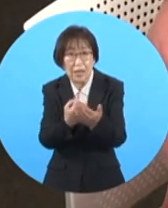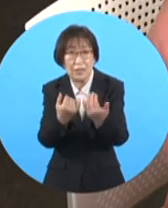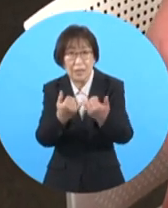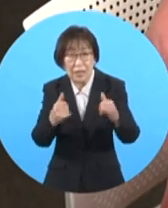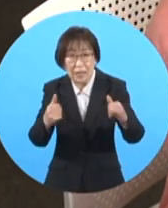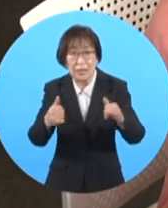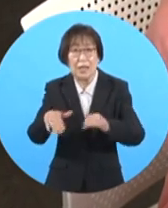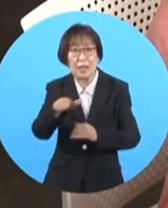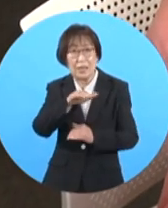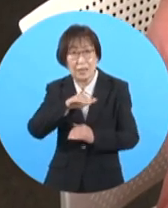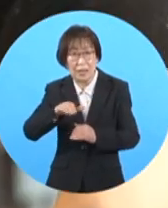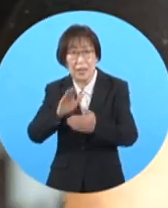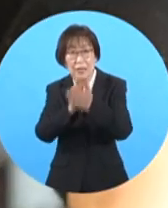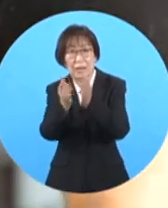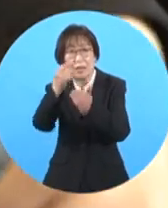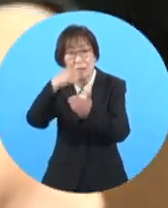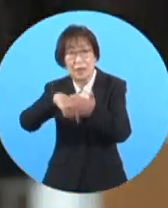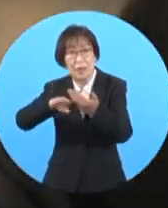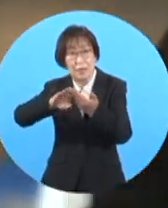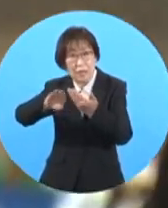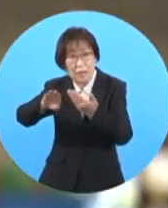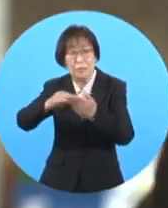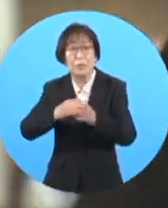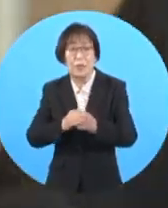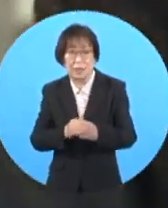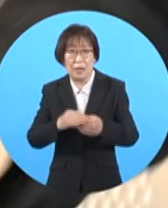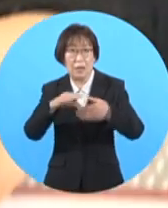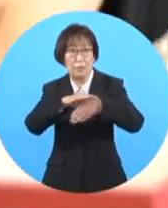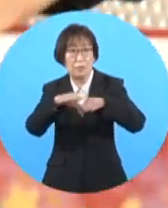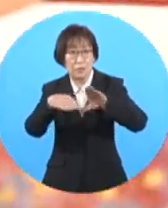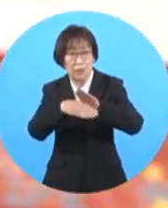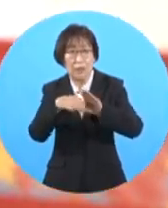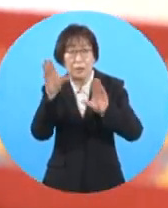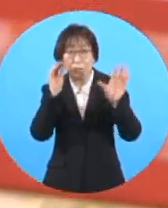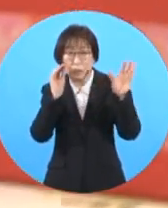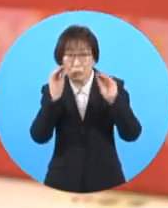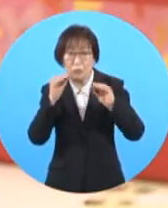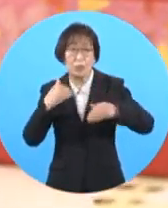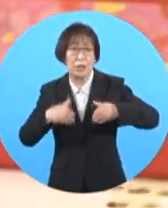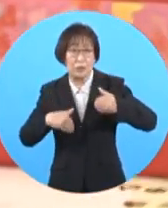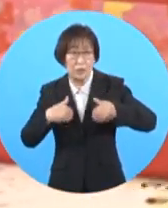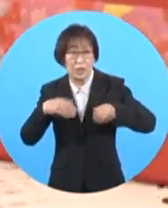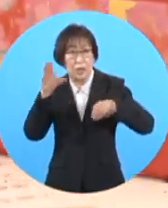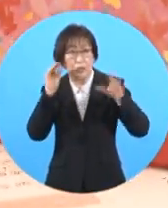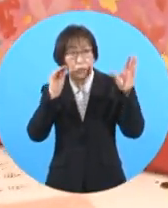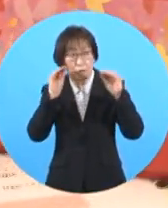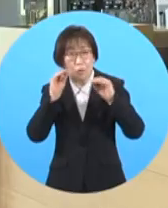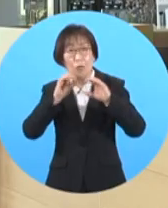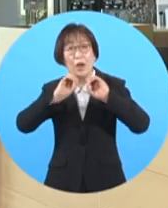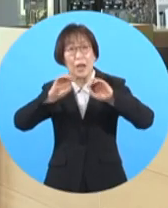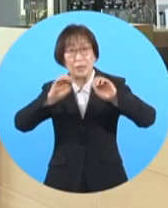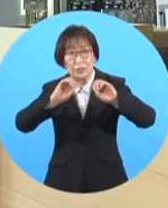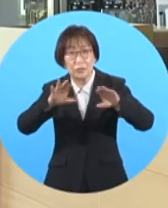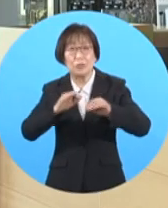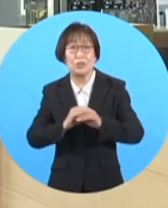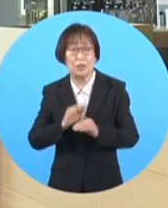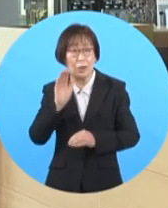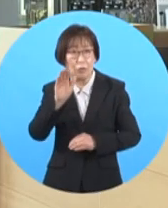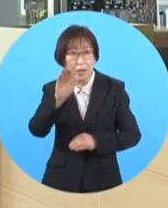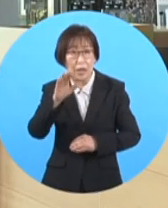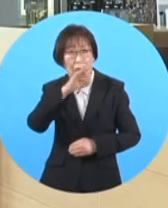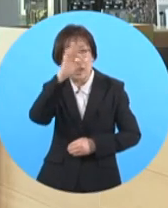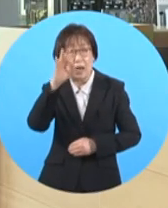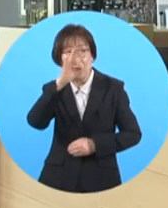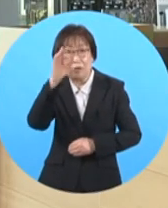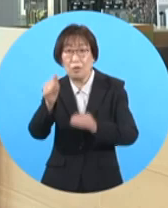が県内外に向けてこうした魅力、楽しさを情報発信していただくことで、これからの観光誘